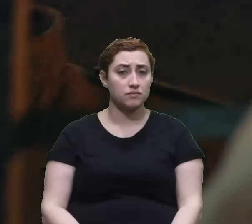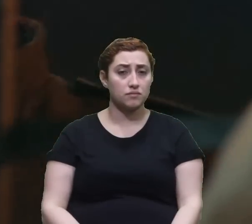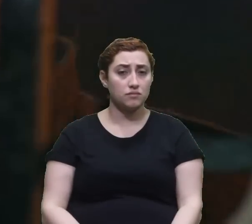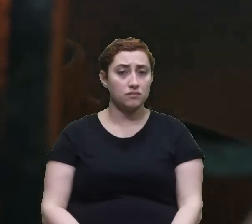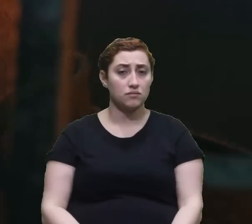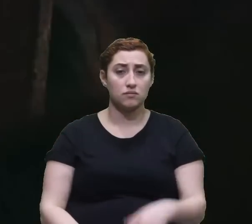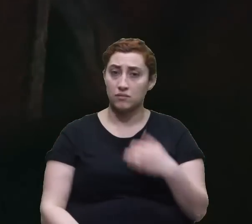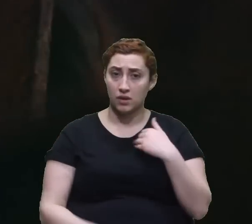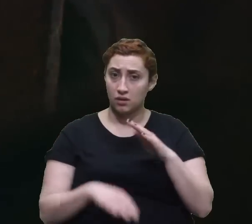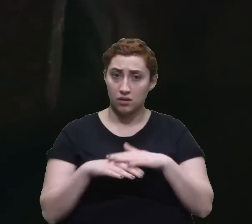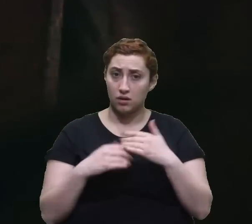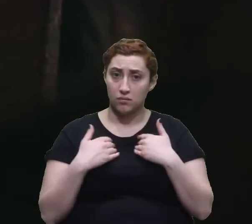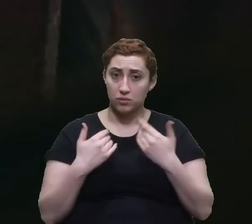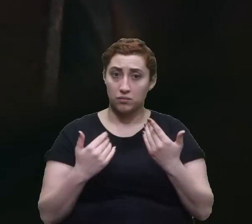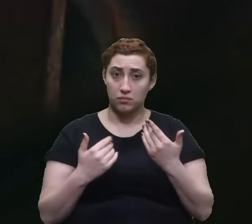Ben ne yapayım?